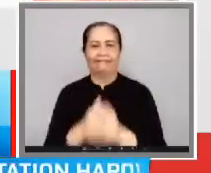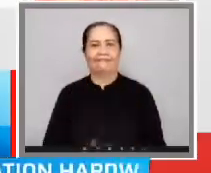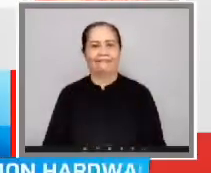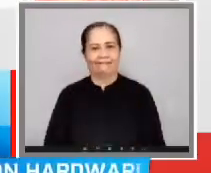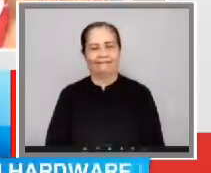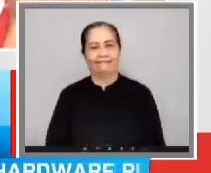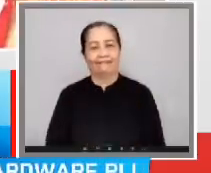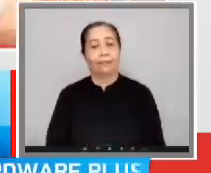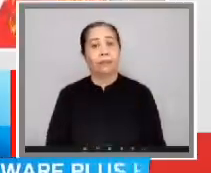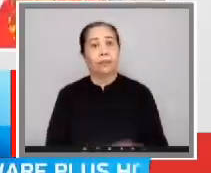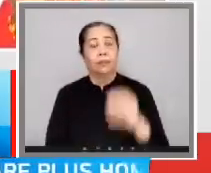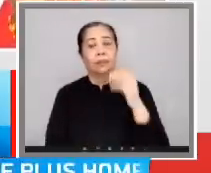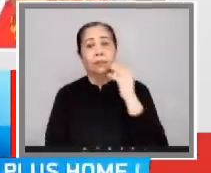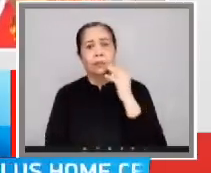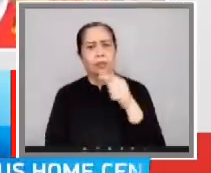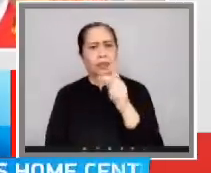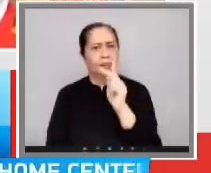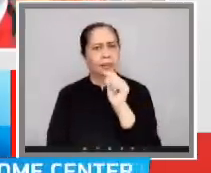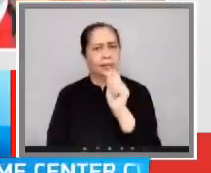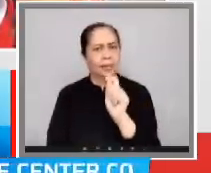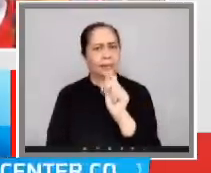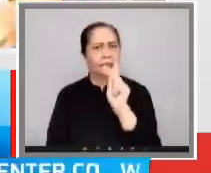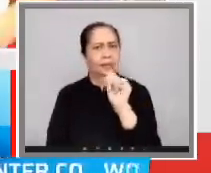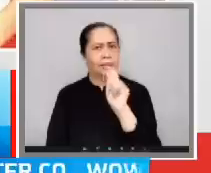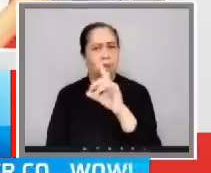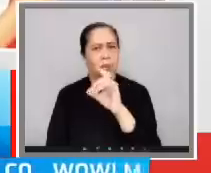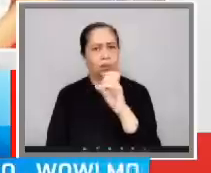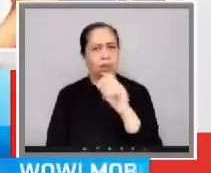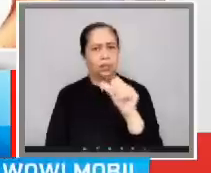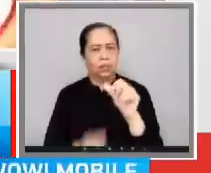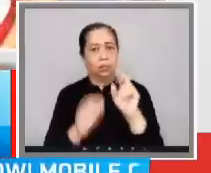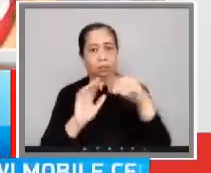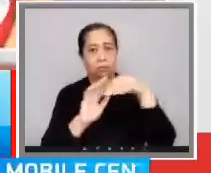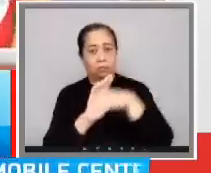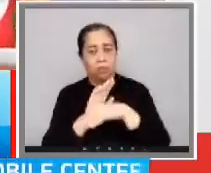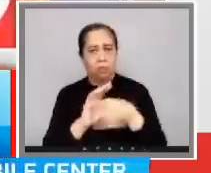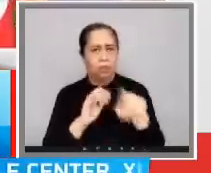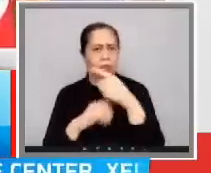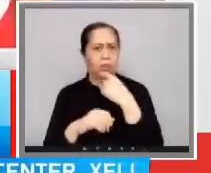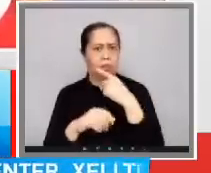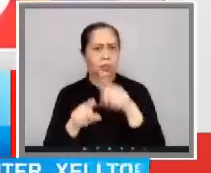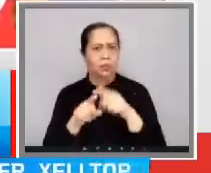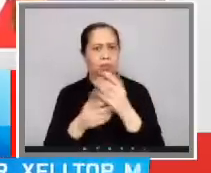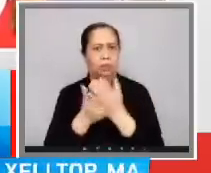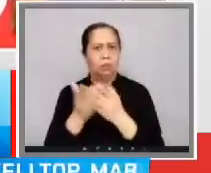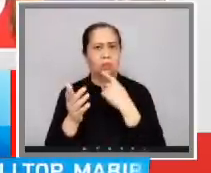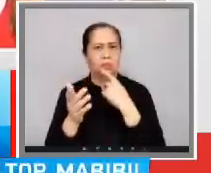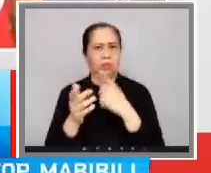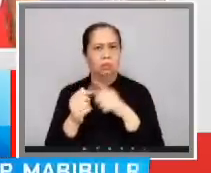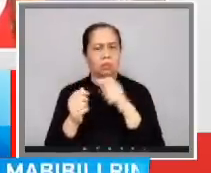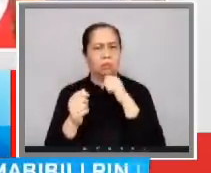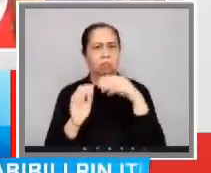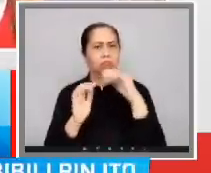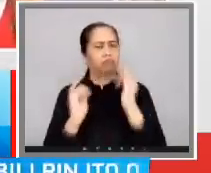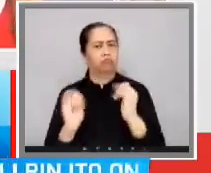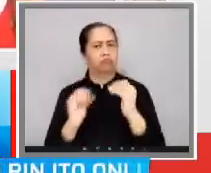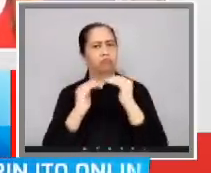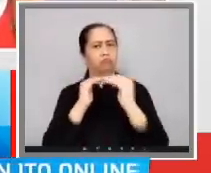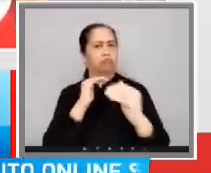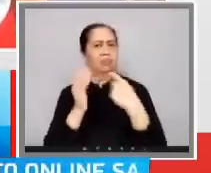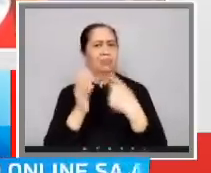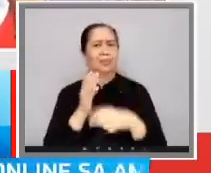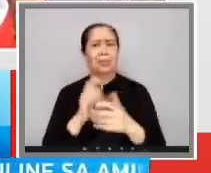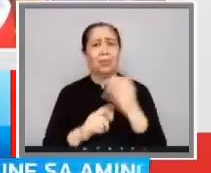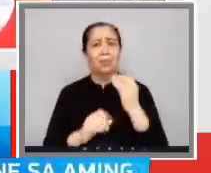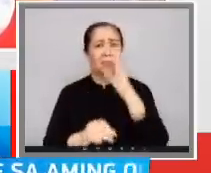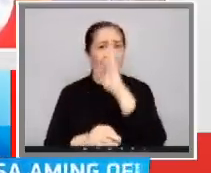Marisol, bukod dun sa Ketkat na binanggit mo, 100 pesos ang ibinaba. At sinasabi mo rin na yung iba, sabi nila hindi nila ibababa yung kanilang presyo. Eh paano kung masira yung mga